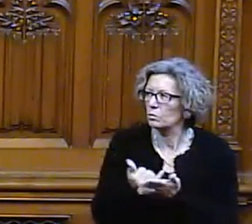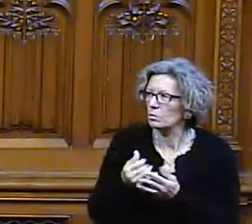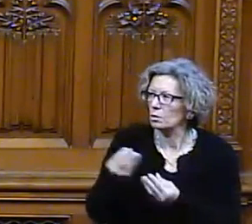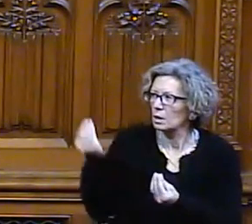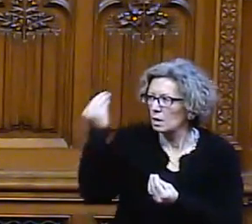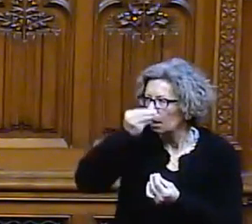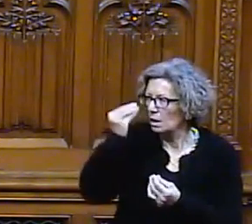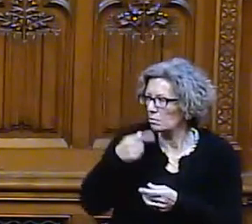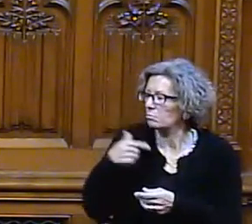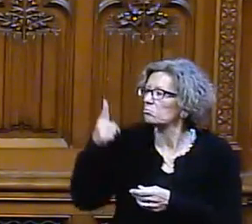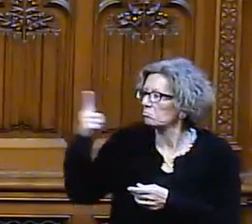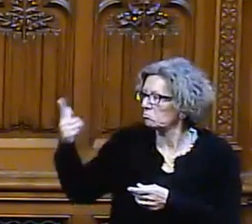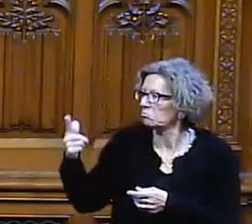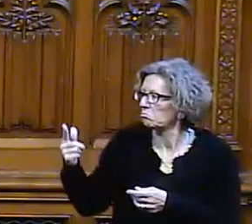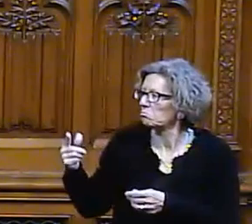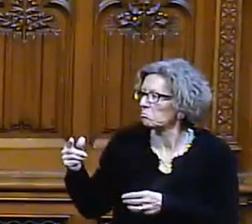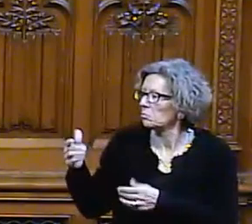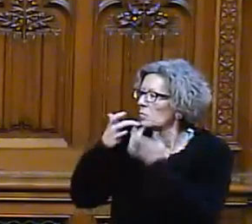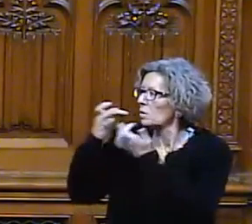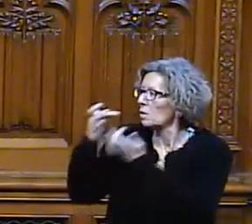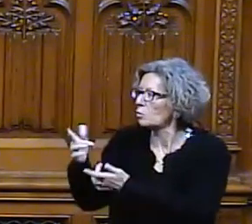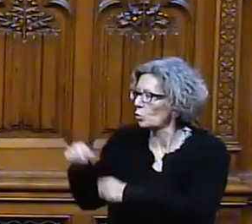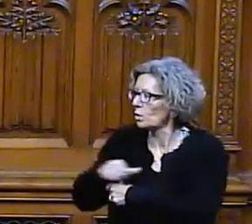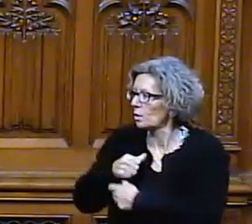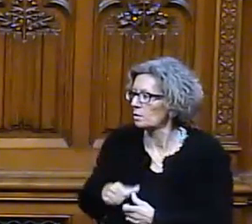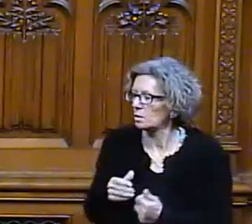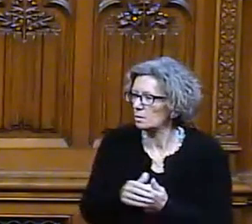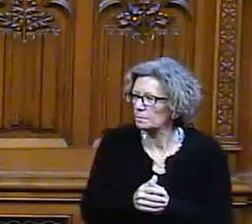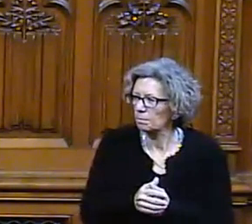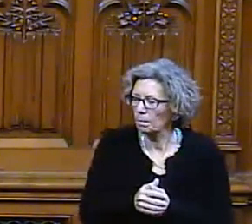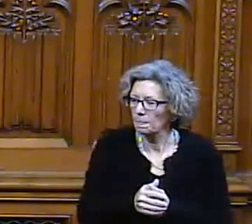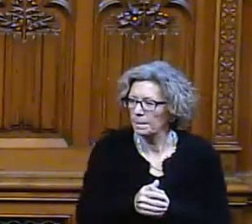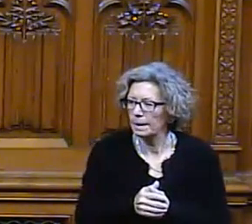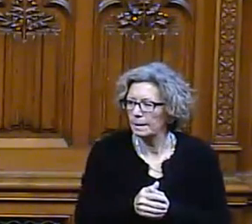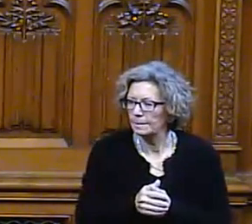haben. Ich gratuliere ganz herzlich.